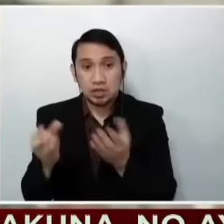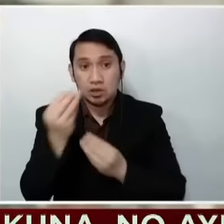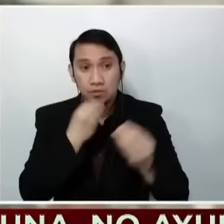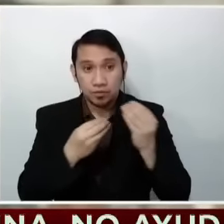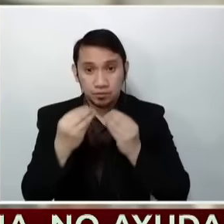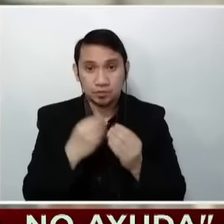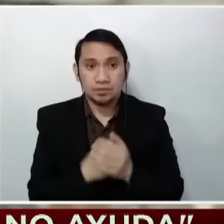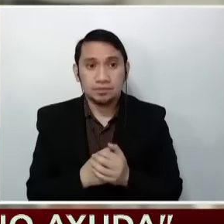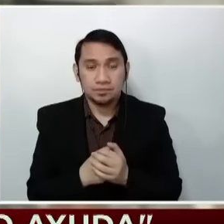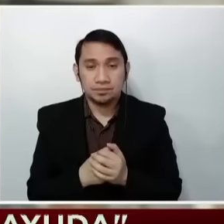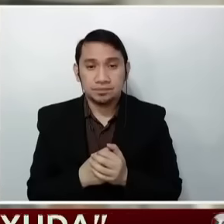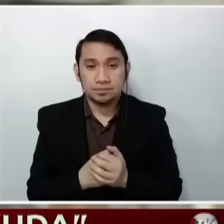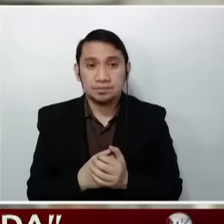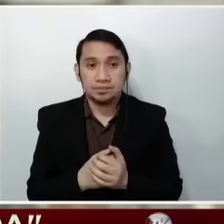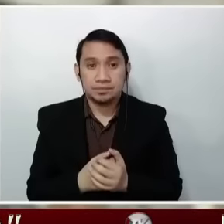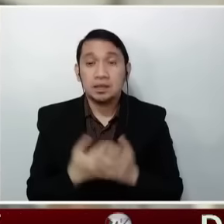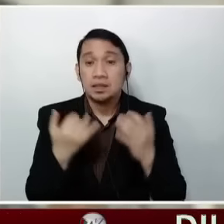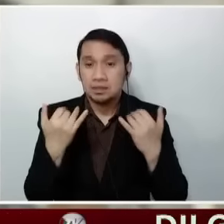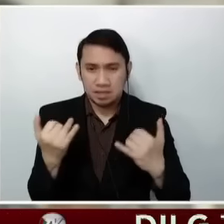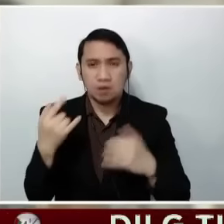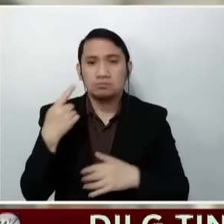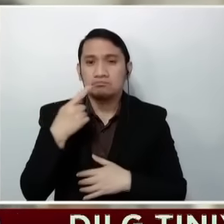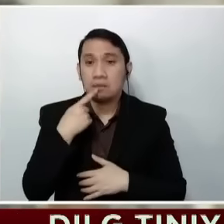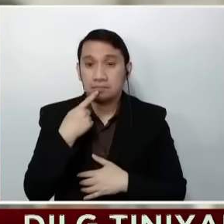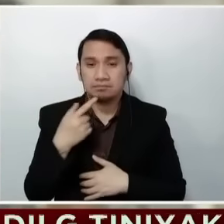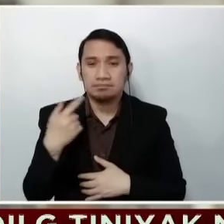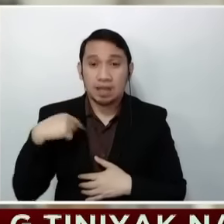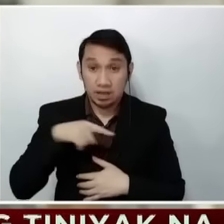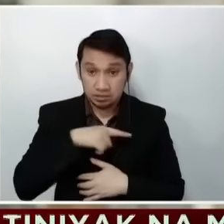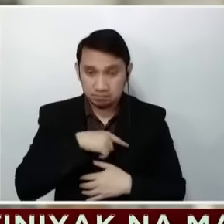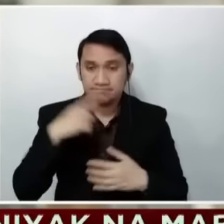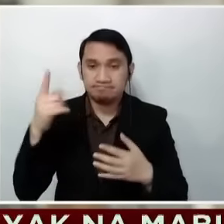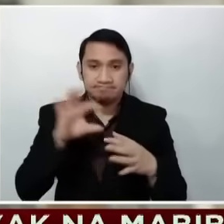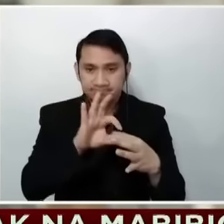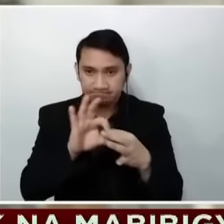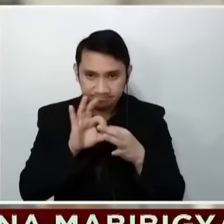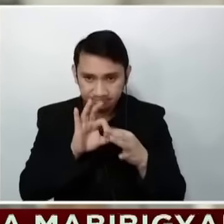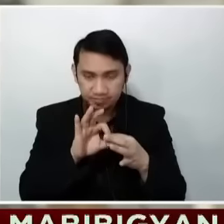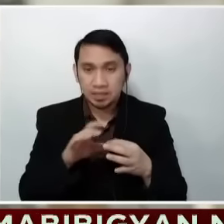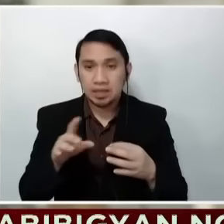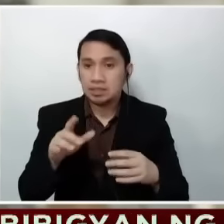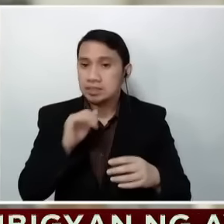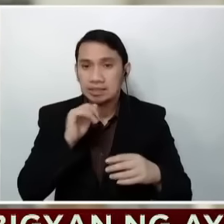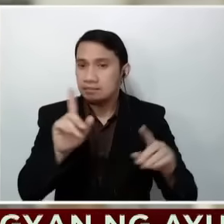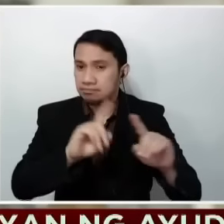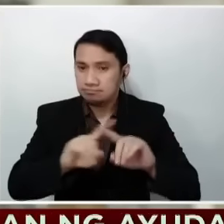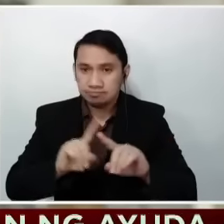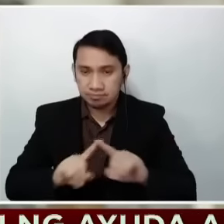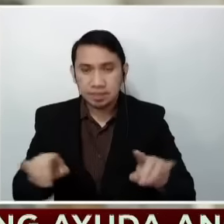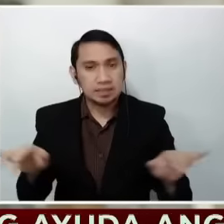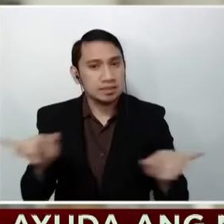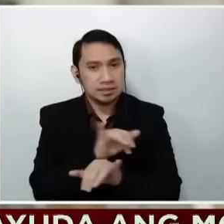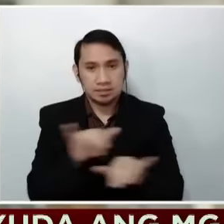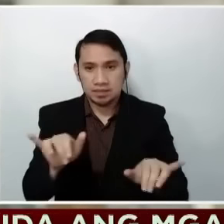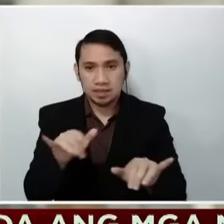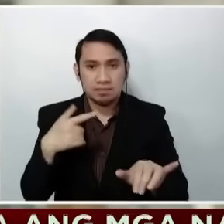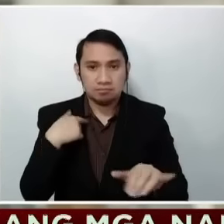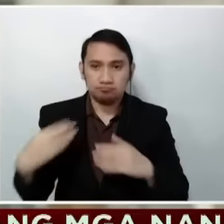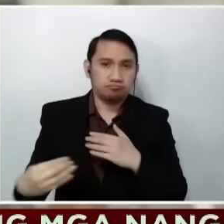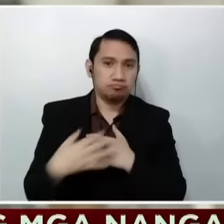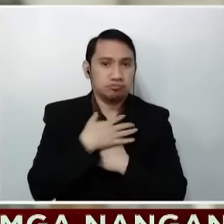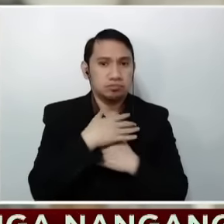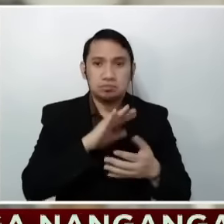lahat ay pinagbuklod ng Panginoon. Walang pagkakaiba dahil tayong lahat ay biktima ng pandemya at